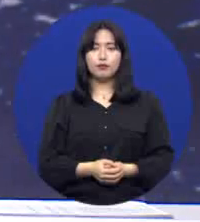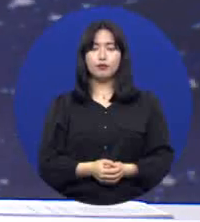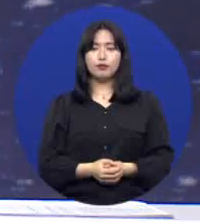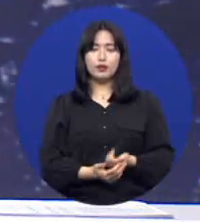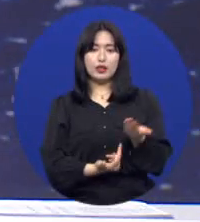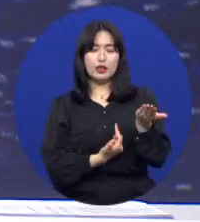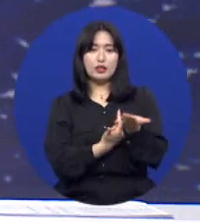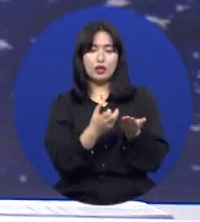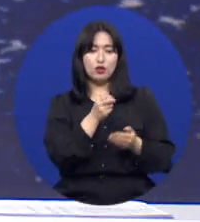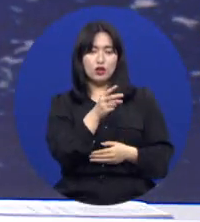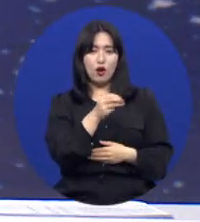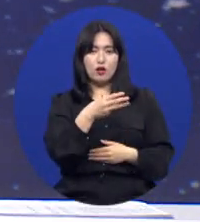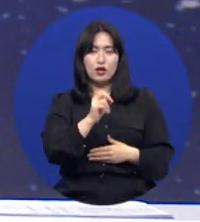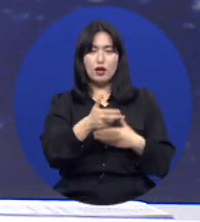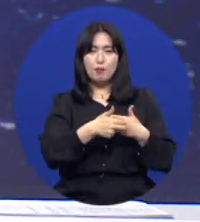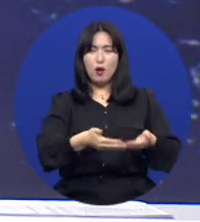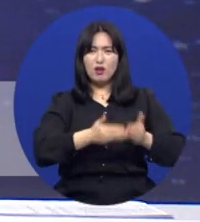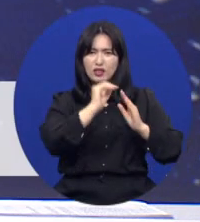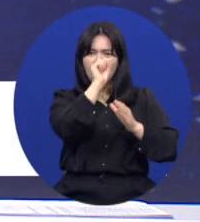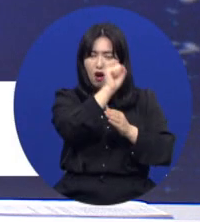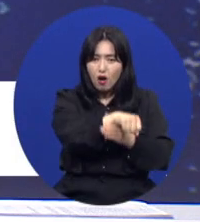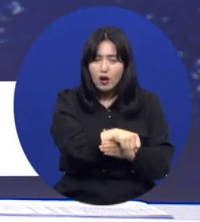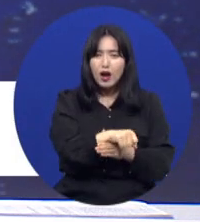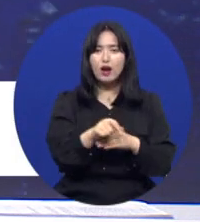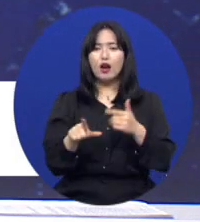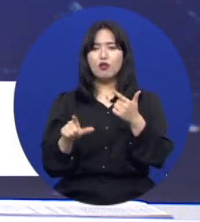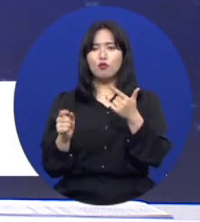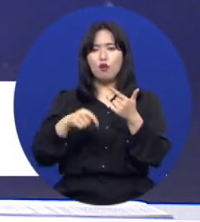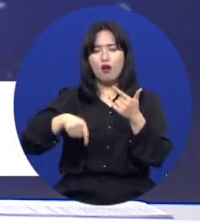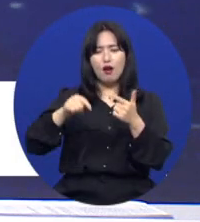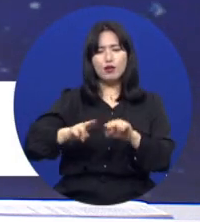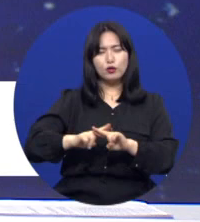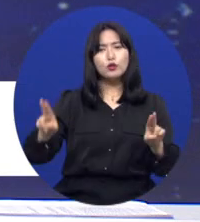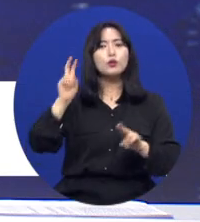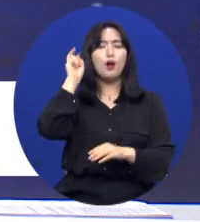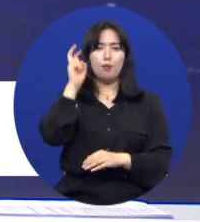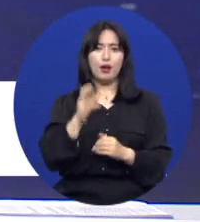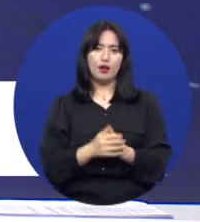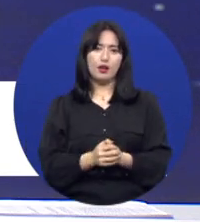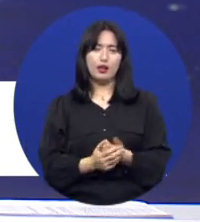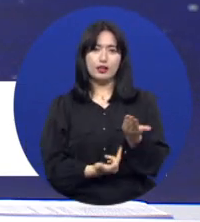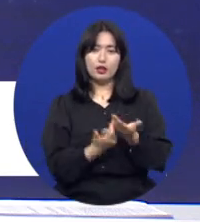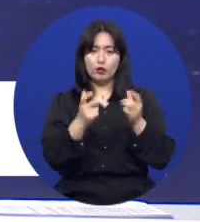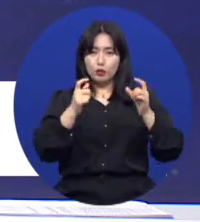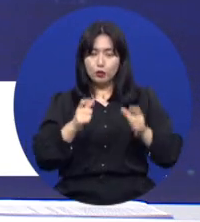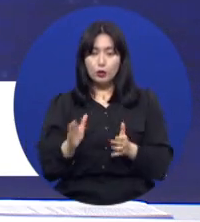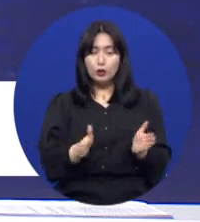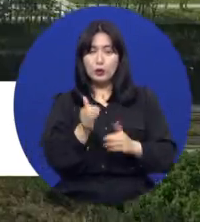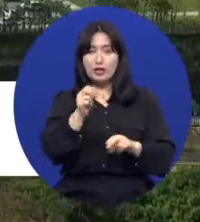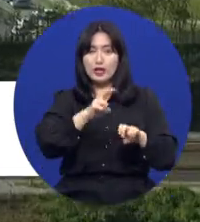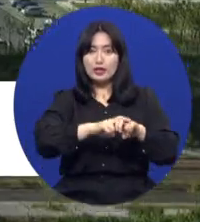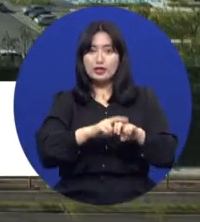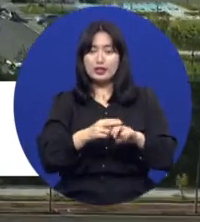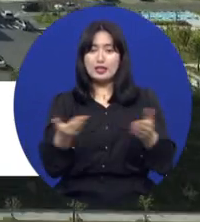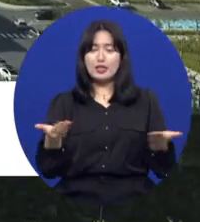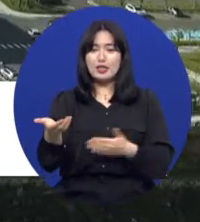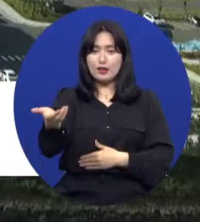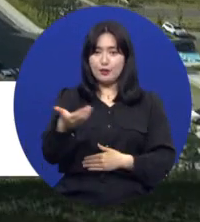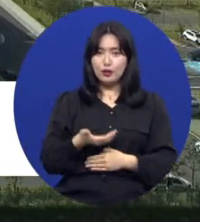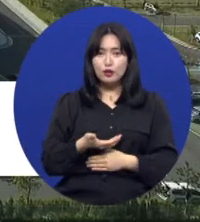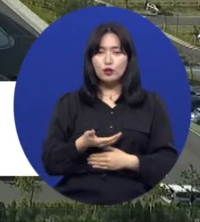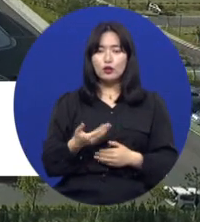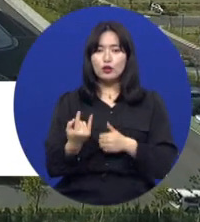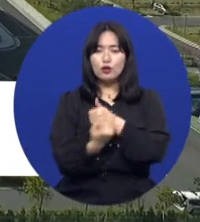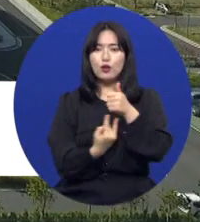제주 영리병원 개설 허가 가 이달 안에 취소될 것으로 보입니다 제주도는 도지사 아직 인수위원회 업무보고에서